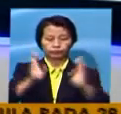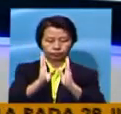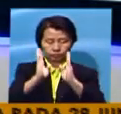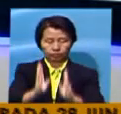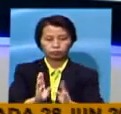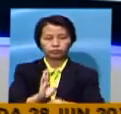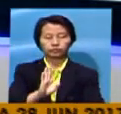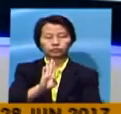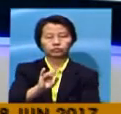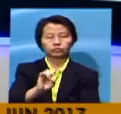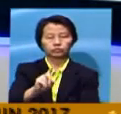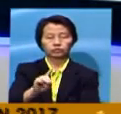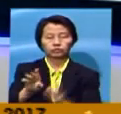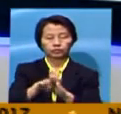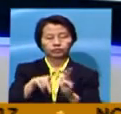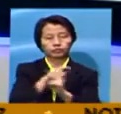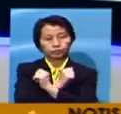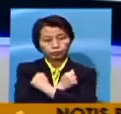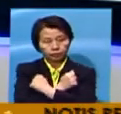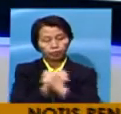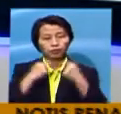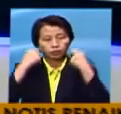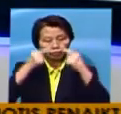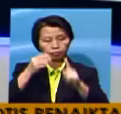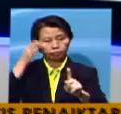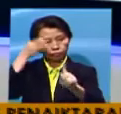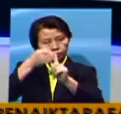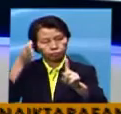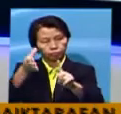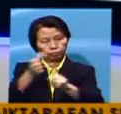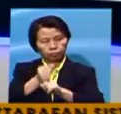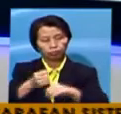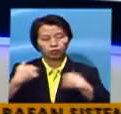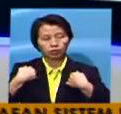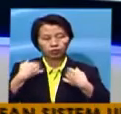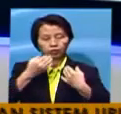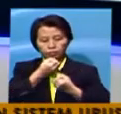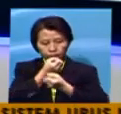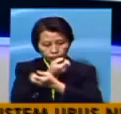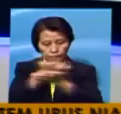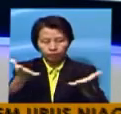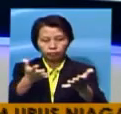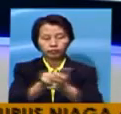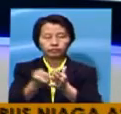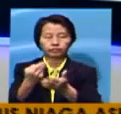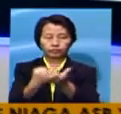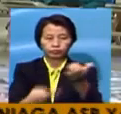berbudi dan penyayang ia berjaya mencapai objektif menzahirkan kesepaduan